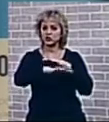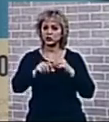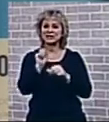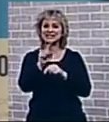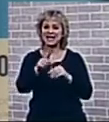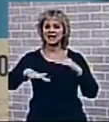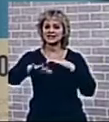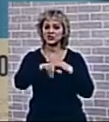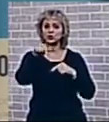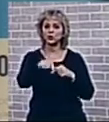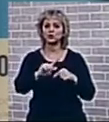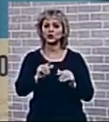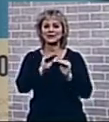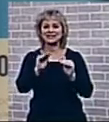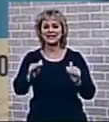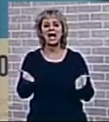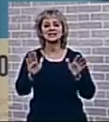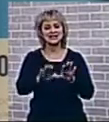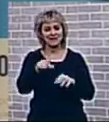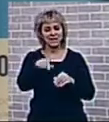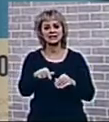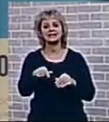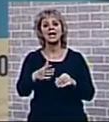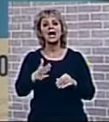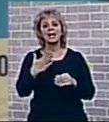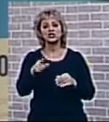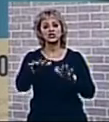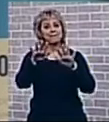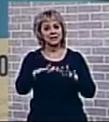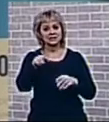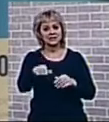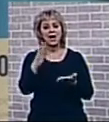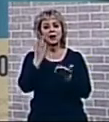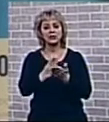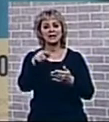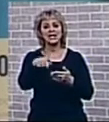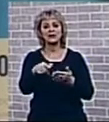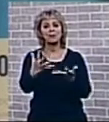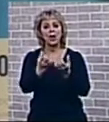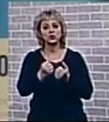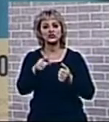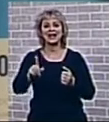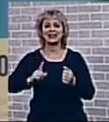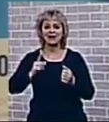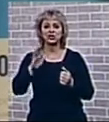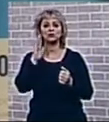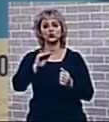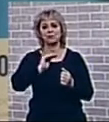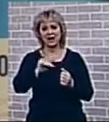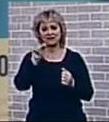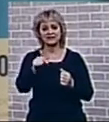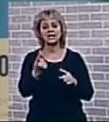заказ территории на то, чтобы дети оставались, конечно же, на местах, получали навыки будущей